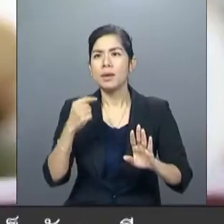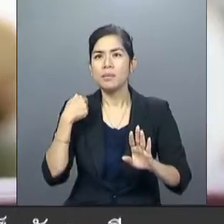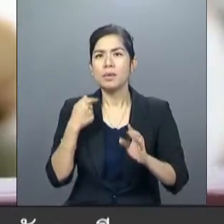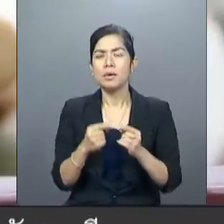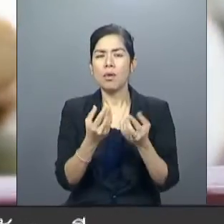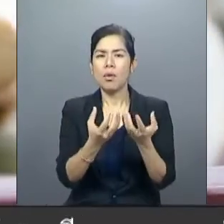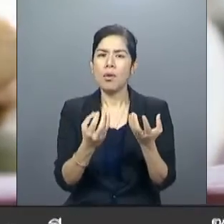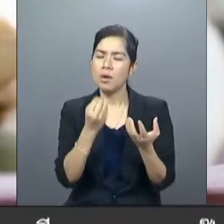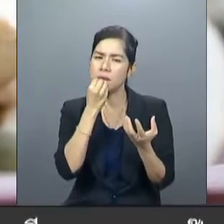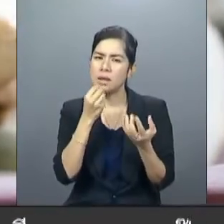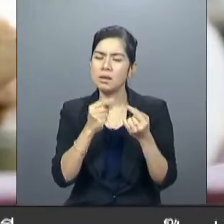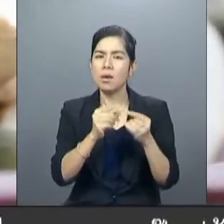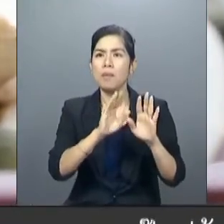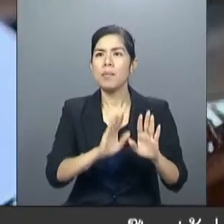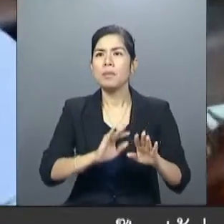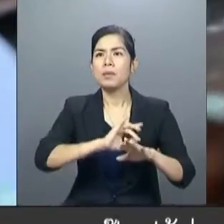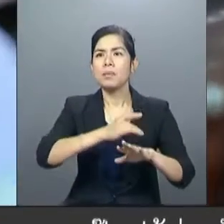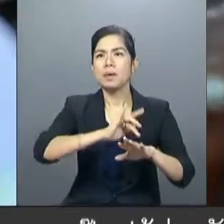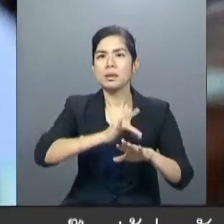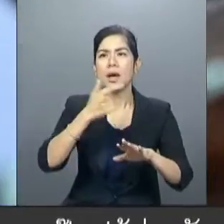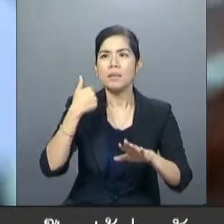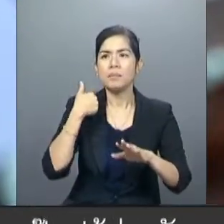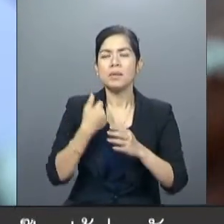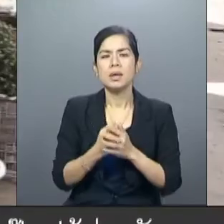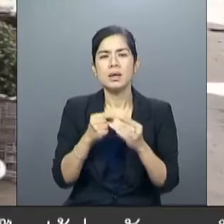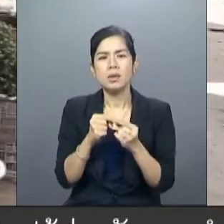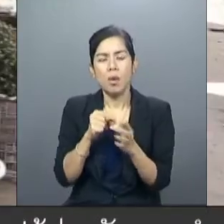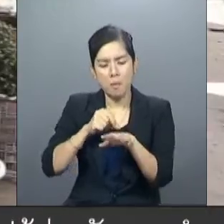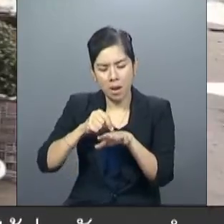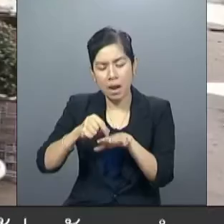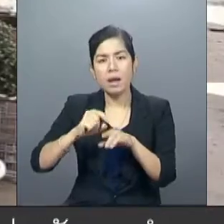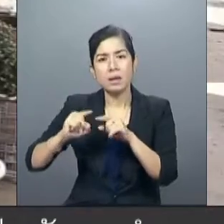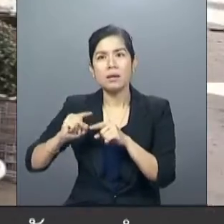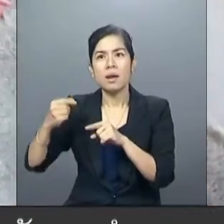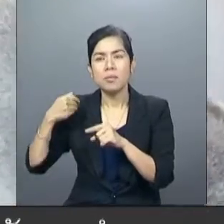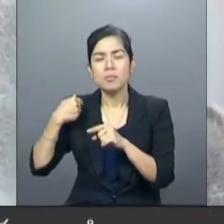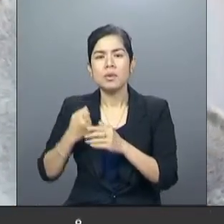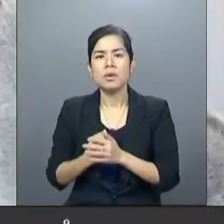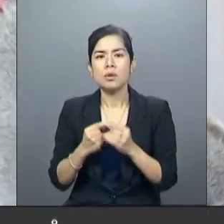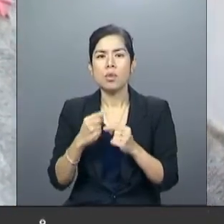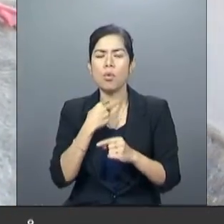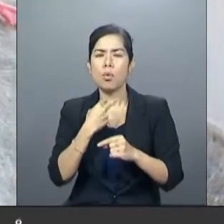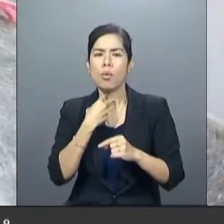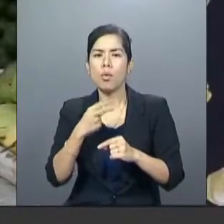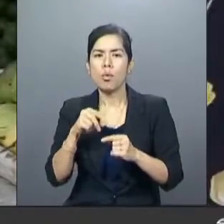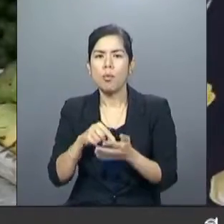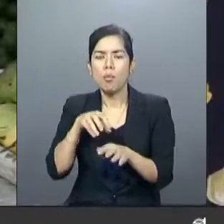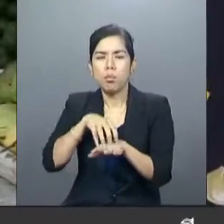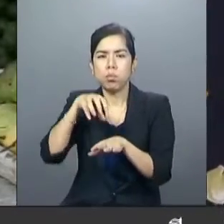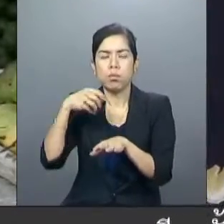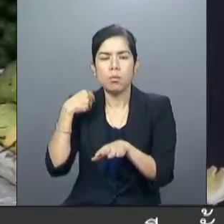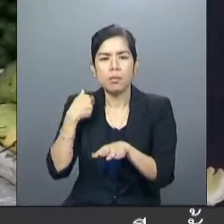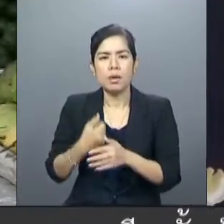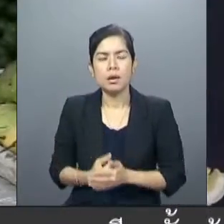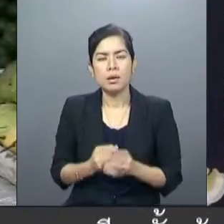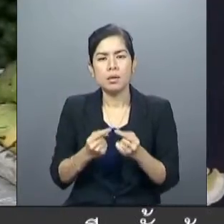หน่อไม้ไข่มดแดงแมลงต่างๆอึ่งอ่างรวมทั้งหูวัวเพื่อนำไปเป็นของฝ